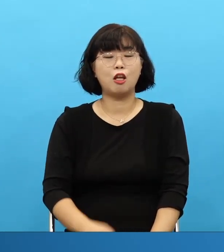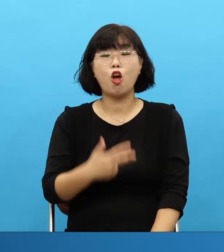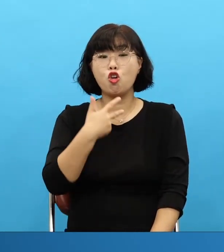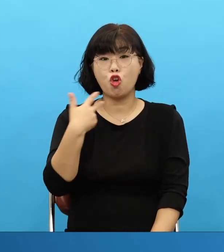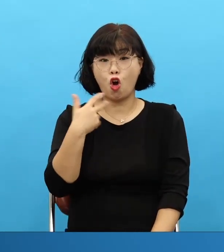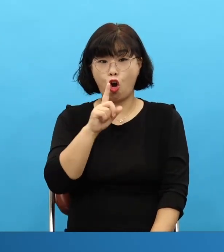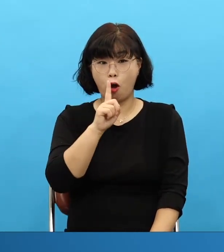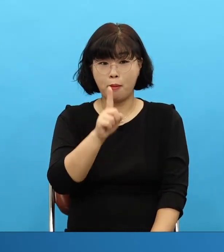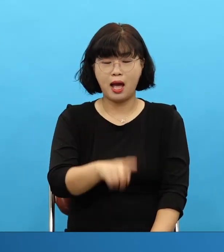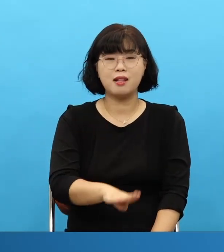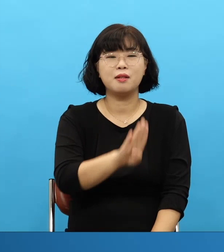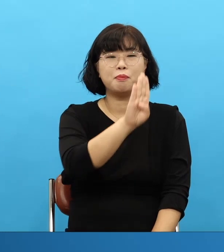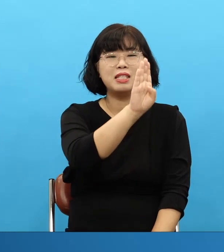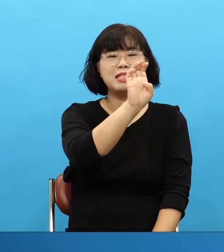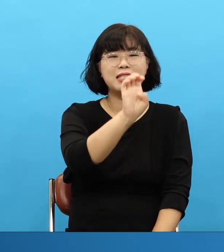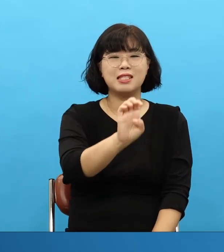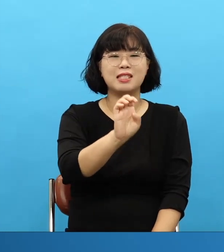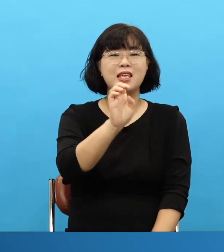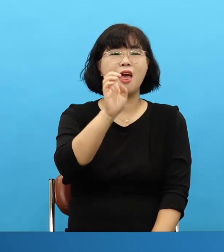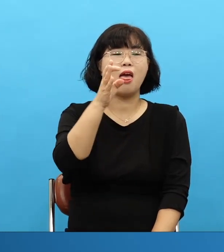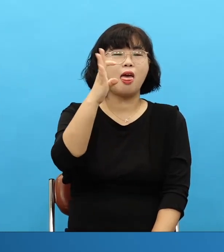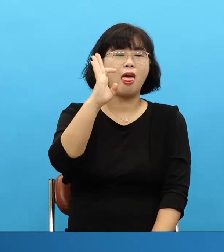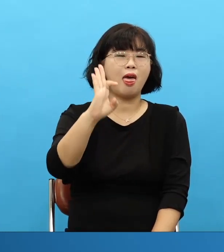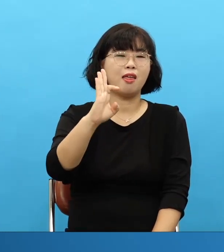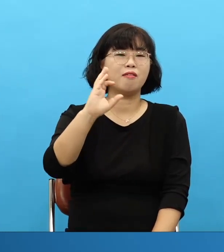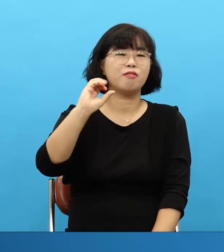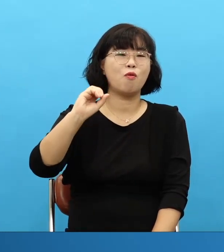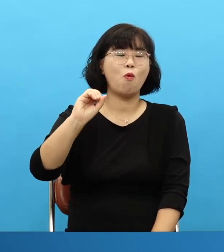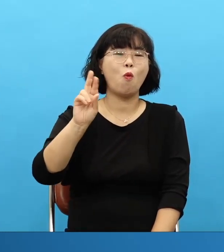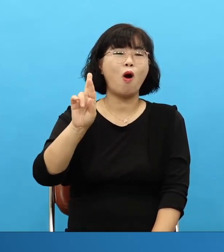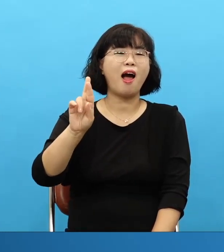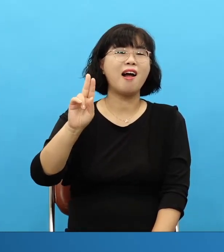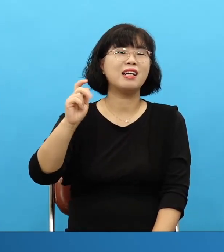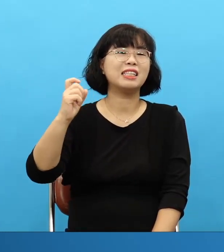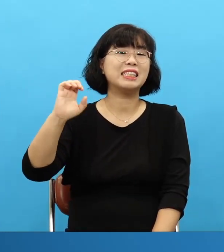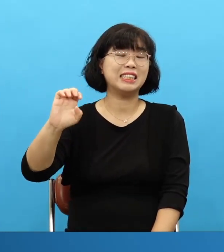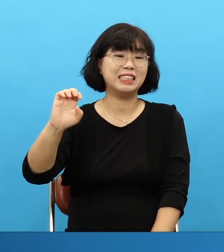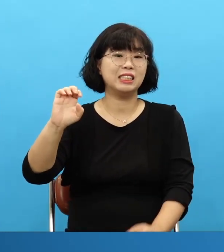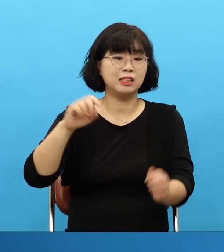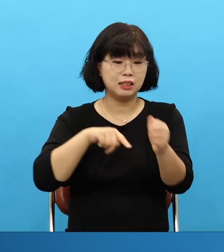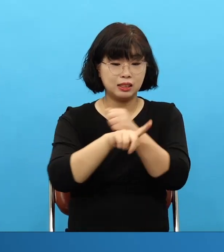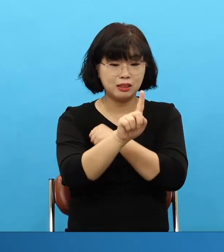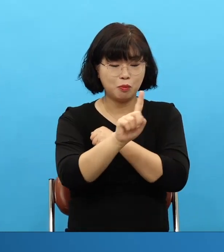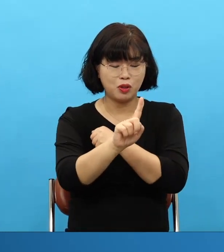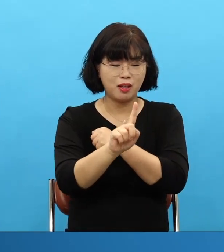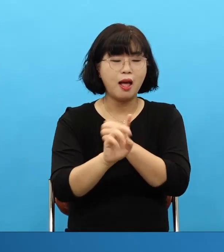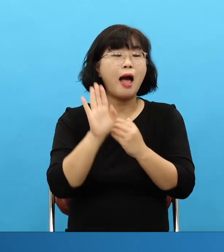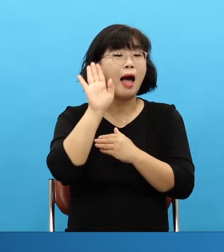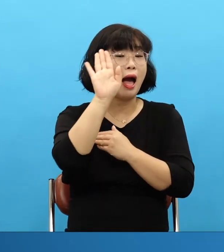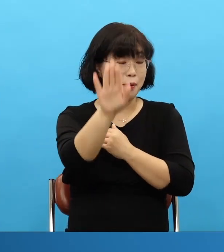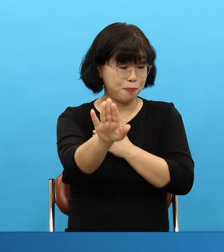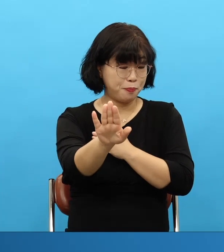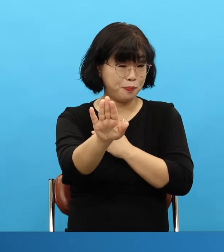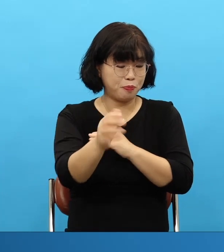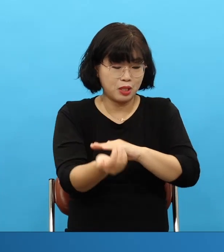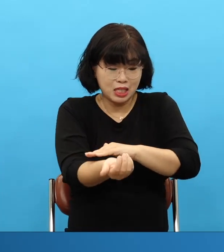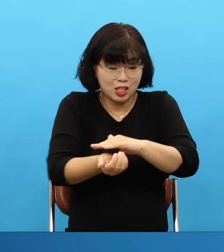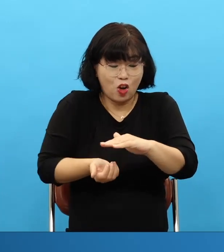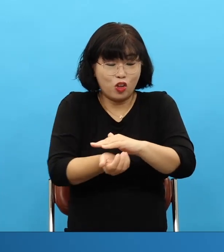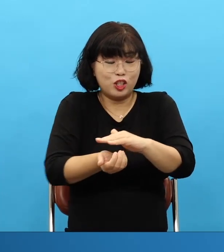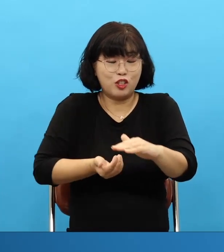걸 말하는 거죠. And we see that this comes before. So it's a prejudice, so pre. 이게 지금 우리